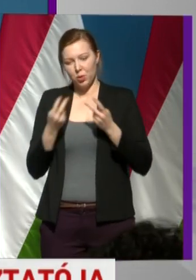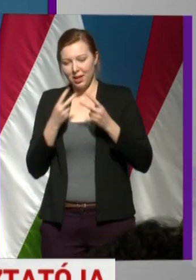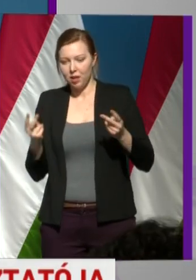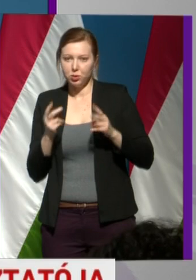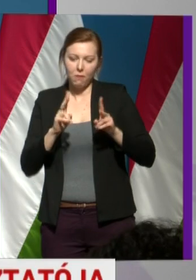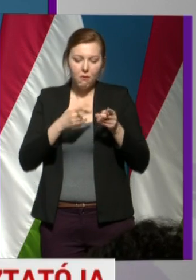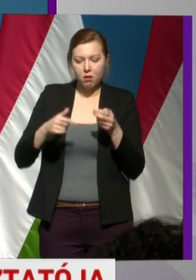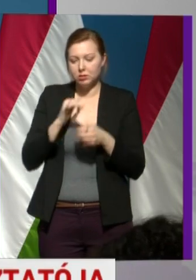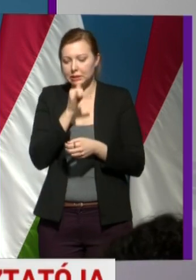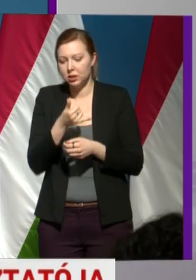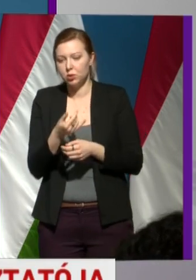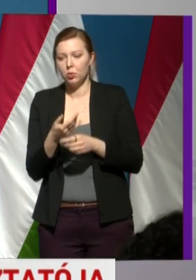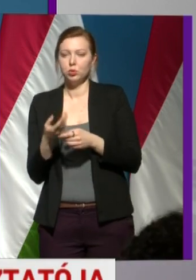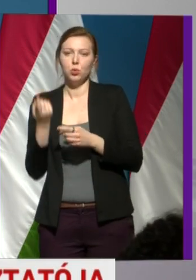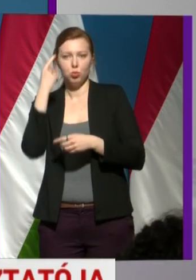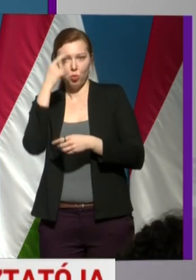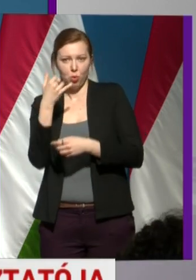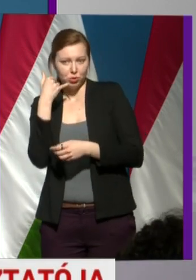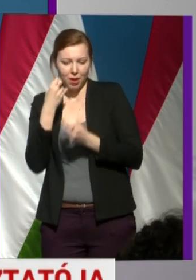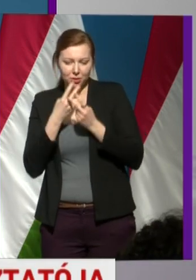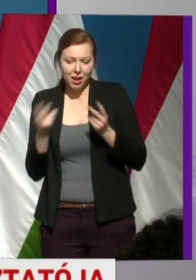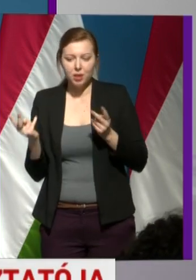eszközellátottsága, adott esetben okostelefonellátottsága is